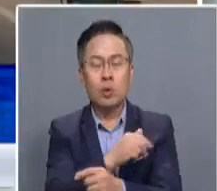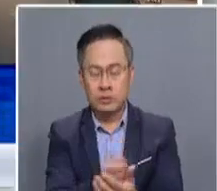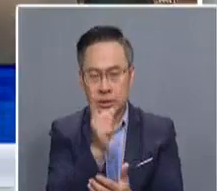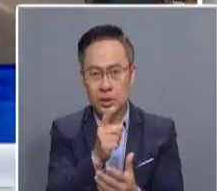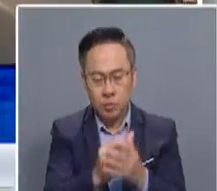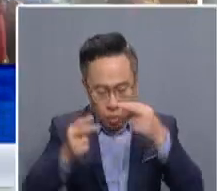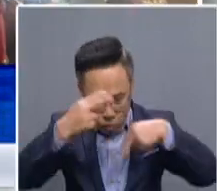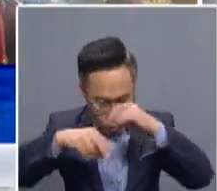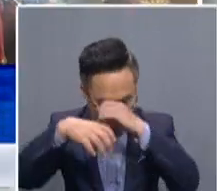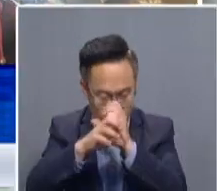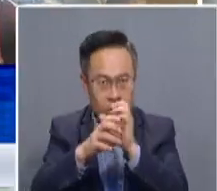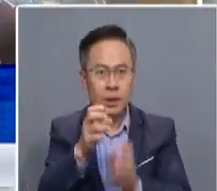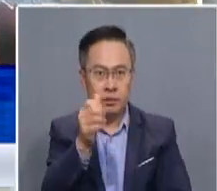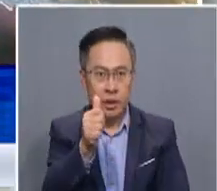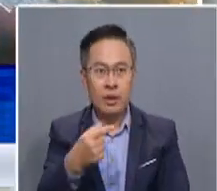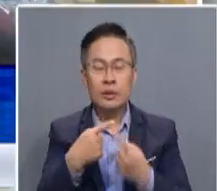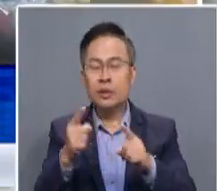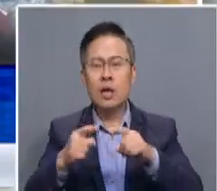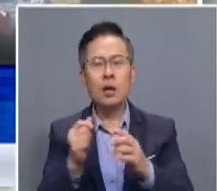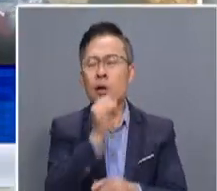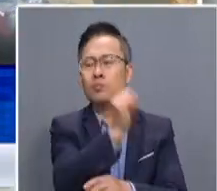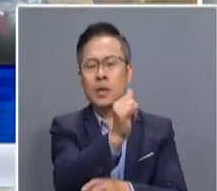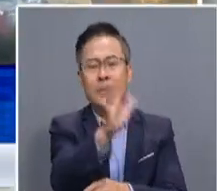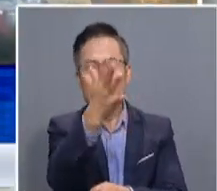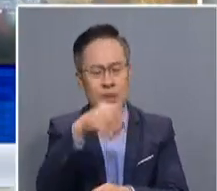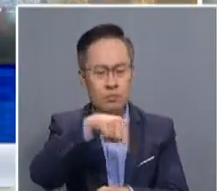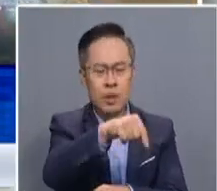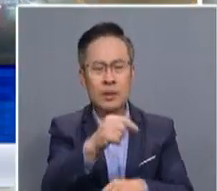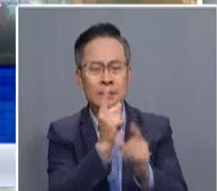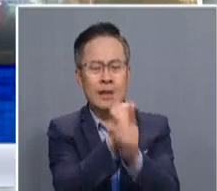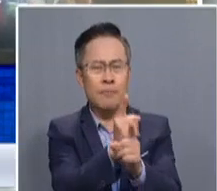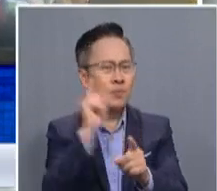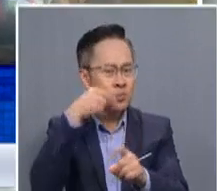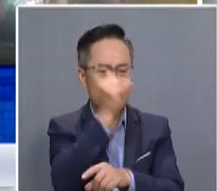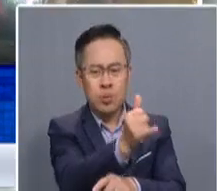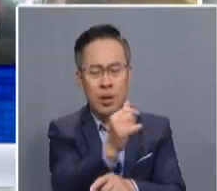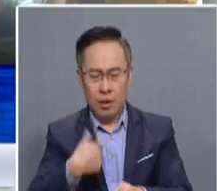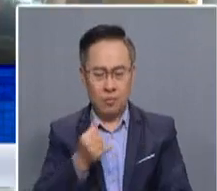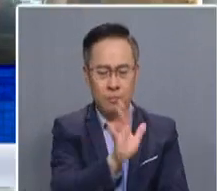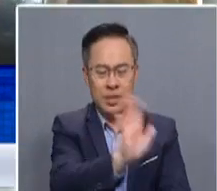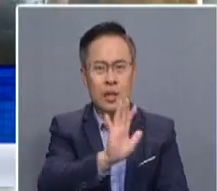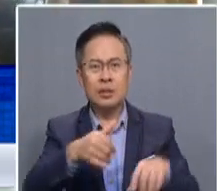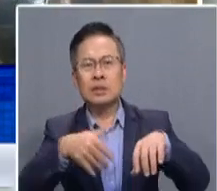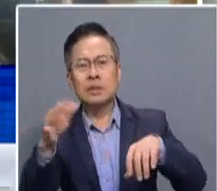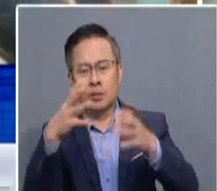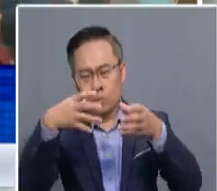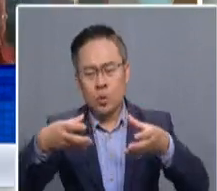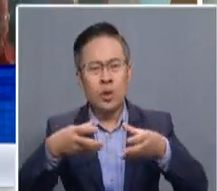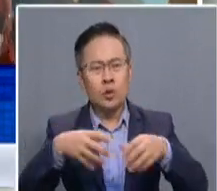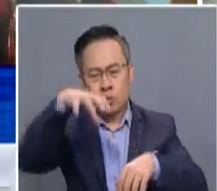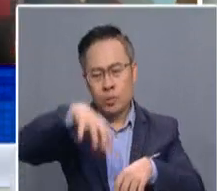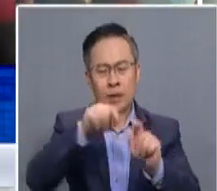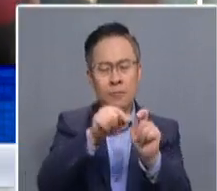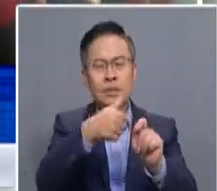อบอีกทีนึงก็จะมีประโยชน์อย่างยิ่งครับผมน ะ คร ับ ส่วนประชาชนทั่วไปถ้าไม่ได้ไปตามสถานที่นั้นก็ไม่ต้องกังวลนะครับแต่ผมขอย้ำอีกทีนึงนะครับการ